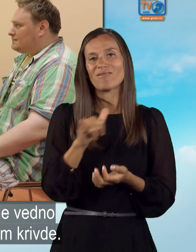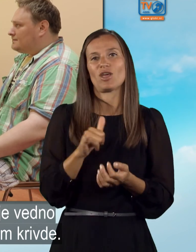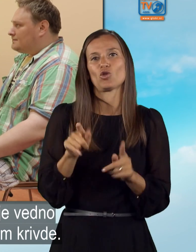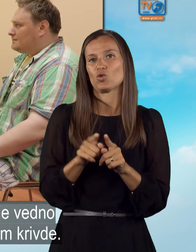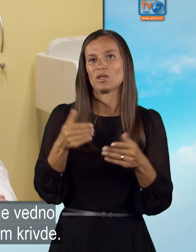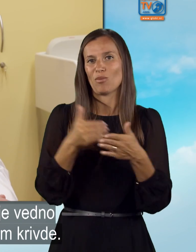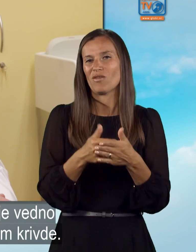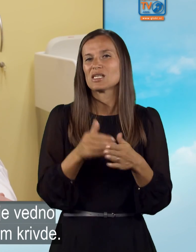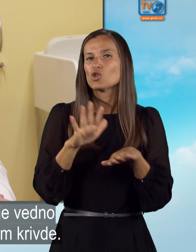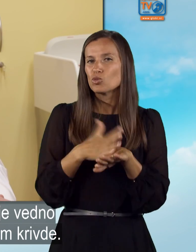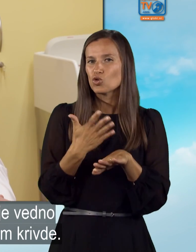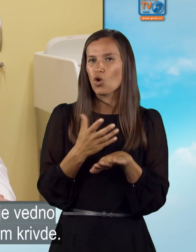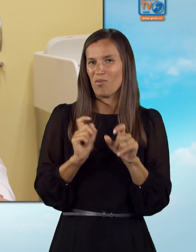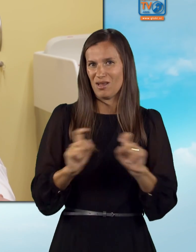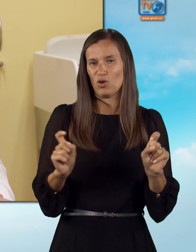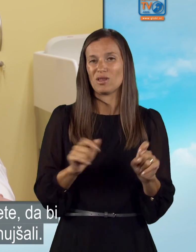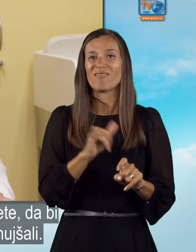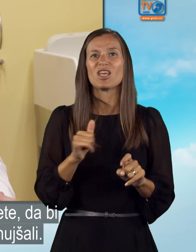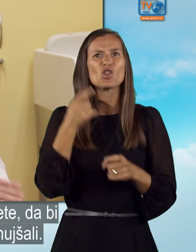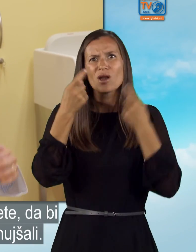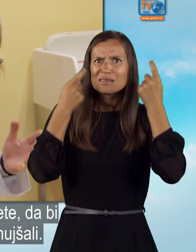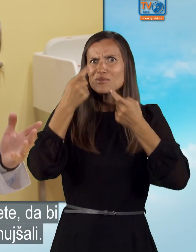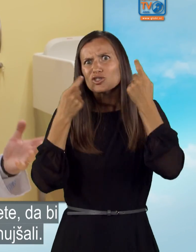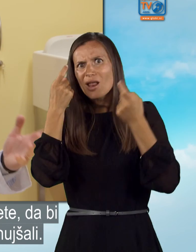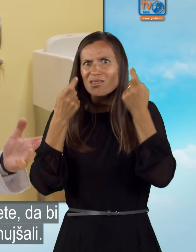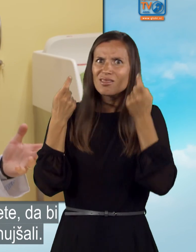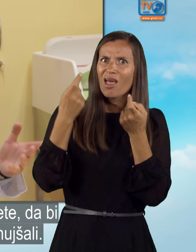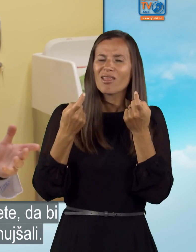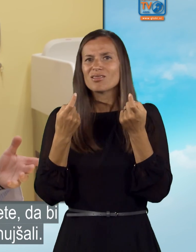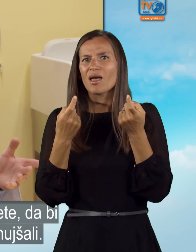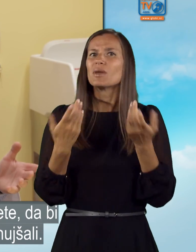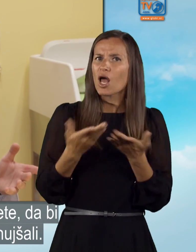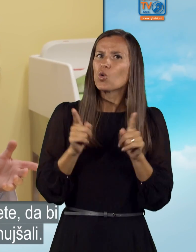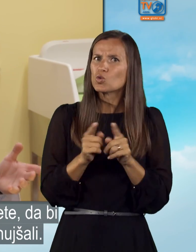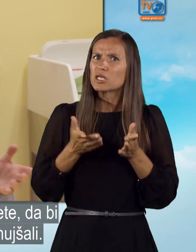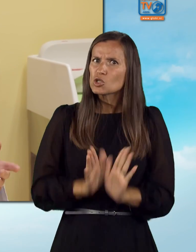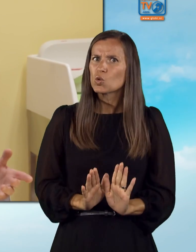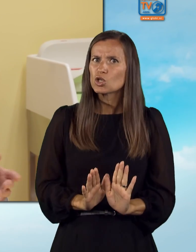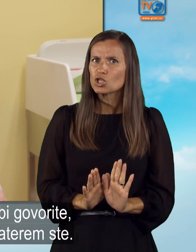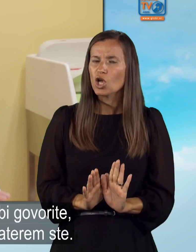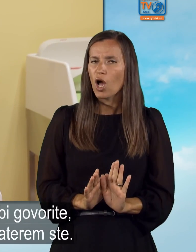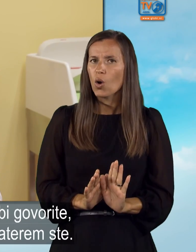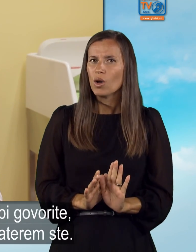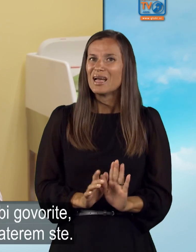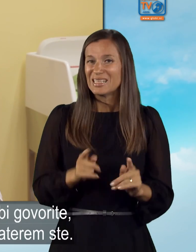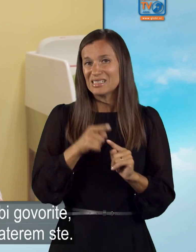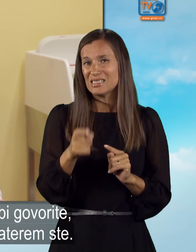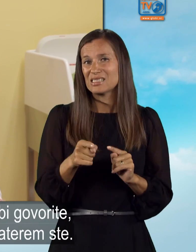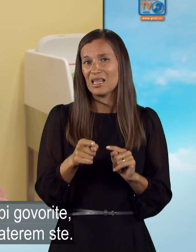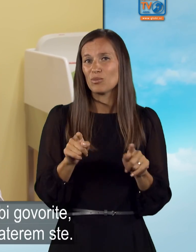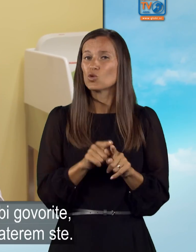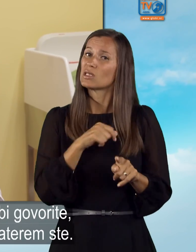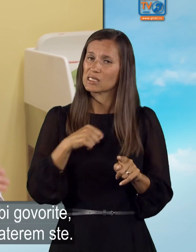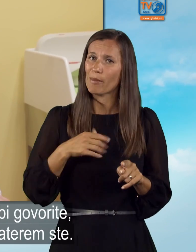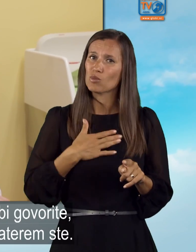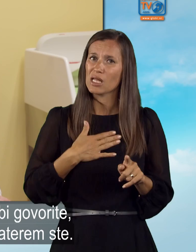tudi povezan z občutkom krivde. Ker ves čas premišljujete, da v bistvu bi lahko tudi shujšal. In seveda s tem na nek način